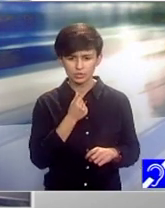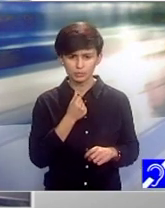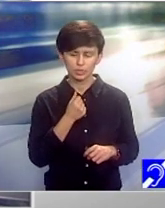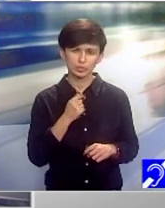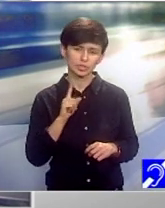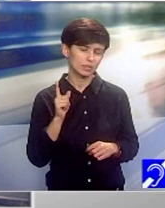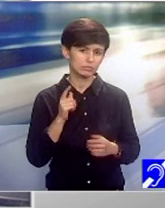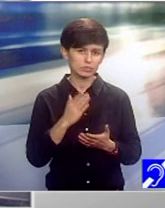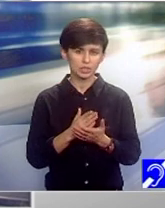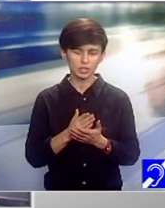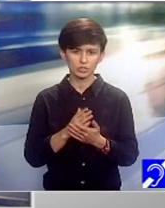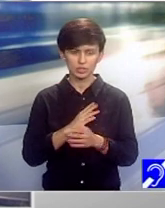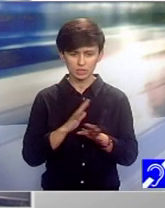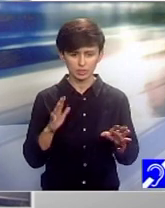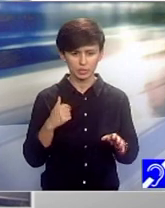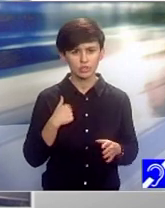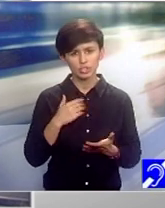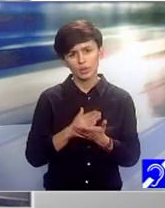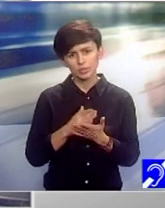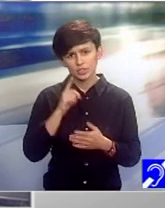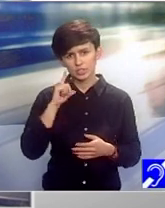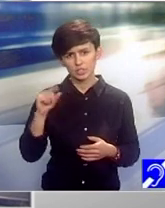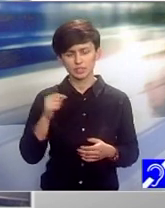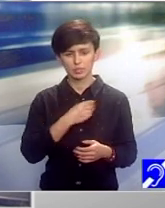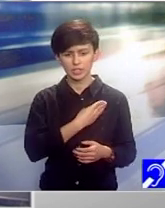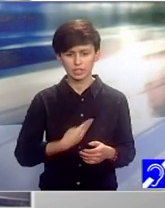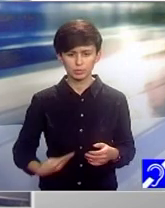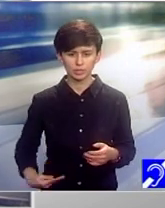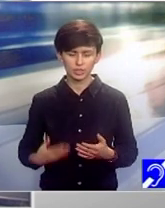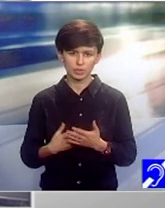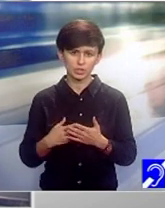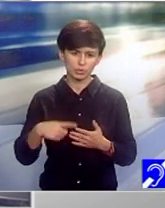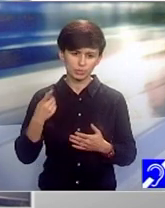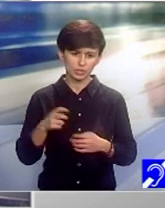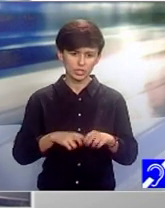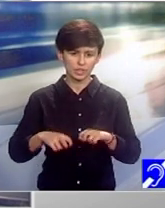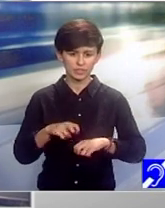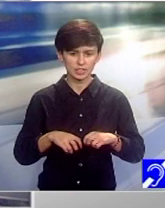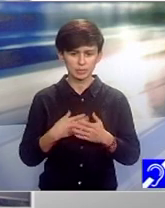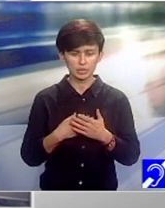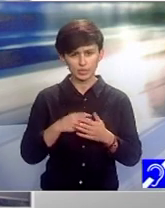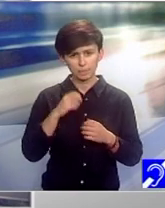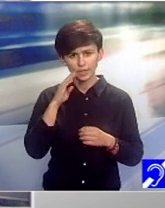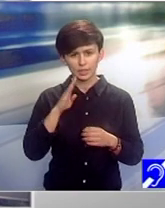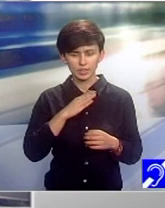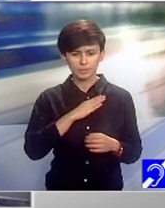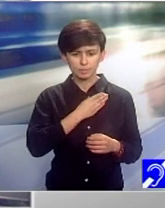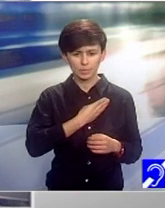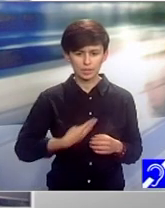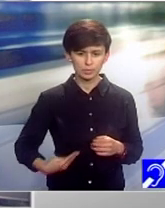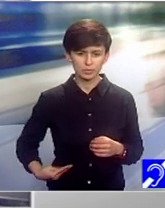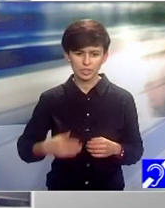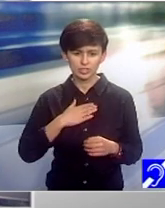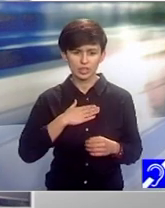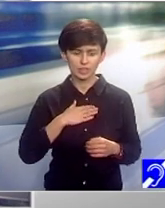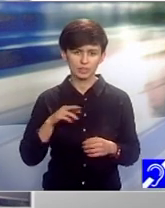Și am decis să mă duc la București pentru următoarele investigații, deoarece în București aveam o rudă și mi-a fost mai ușor din punct de vedere unde